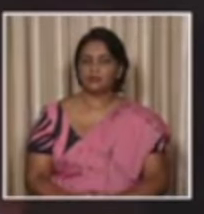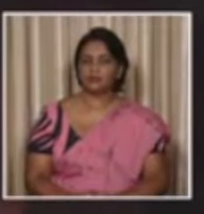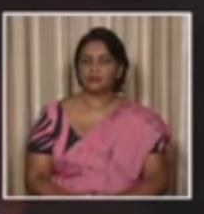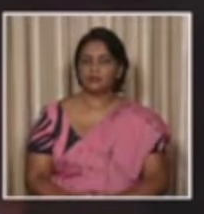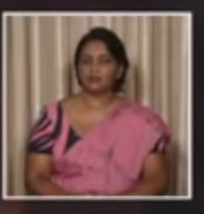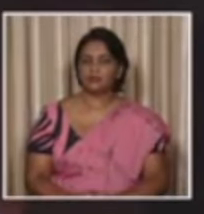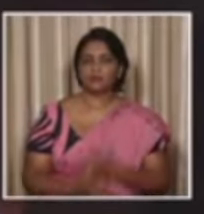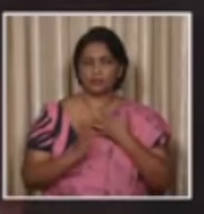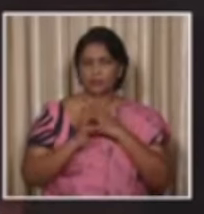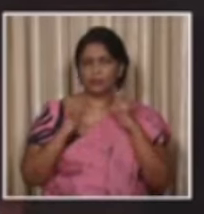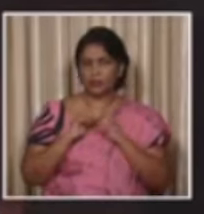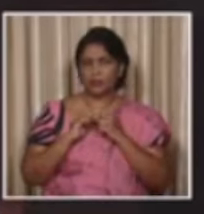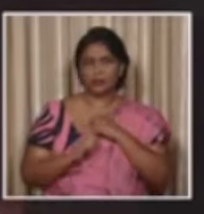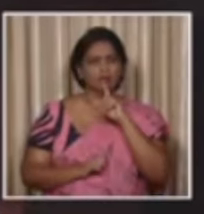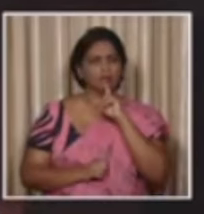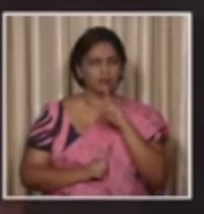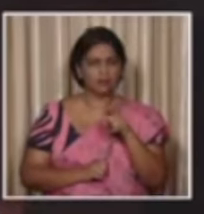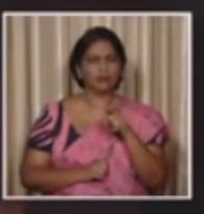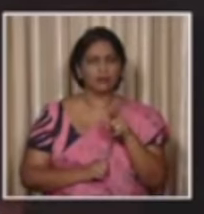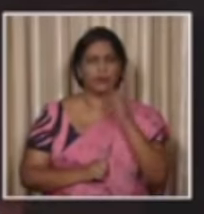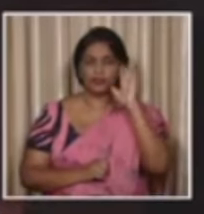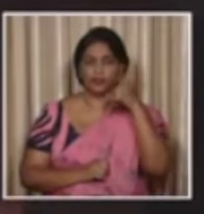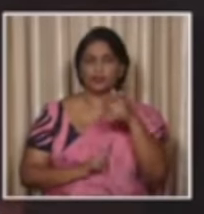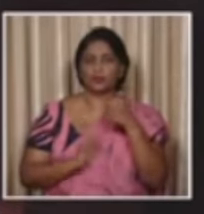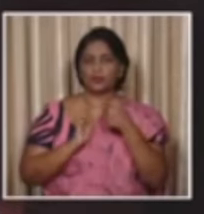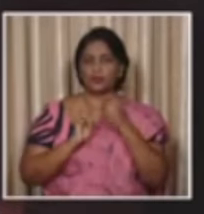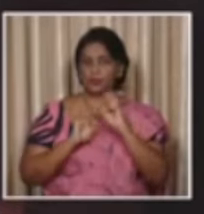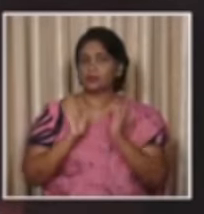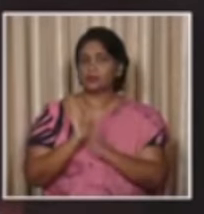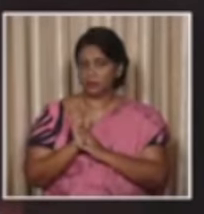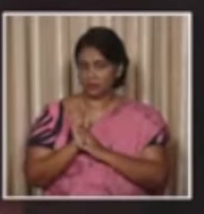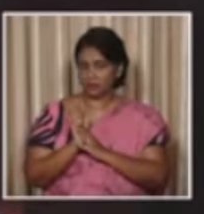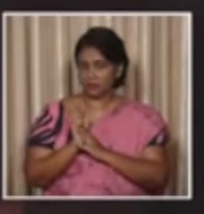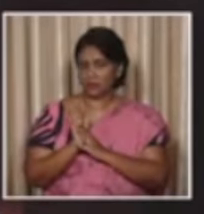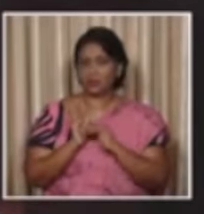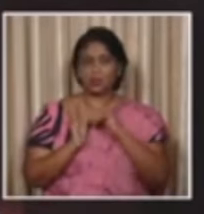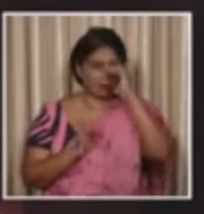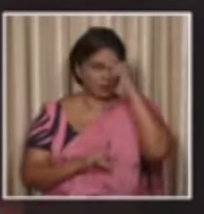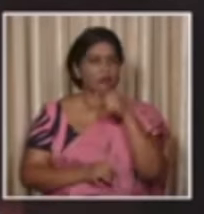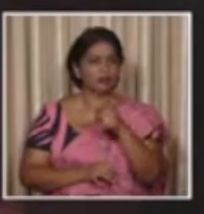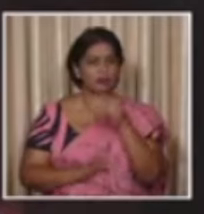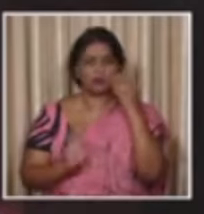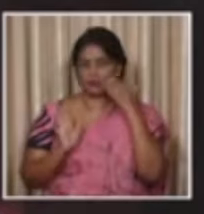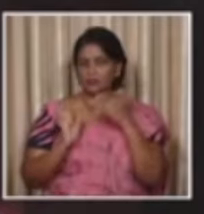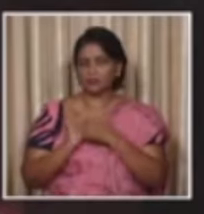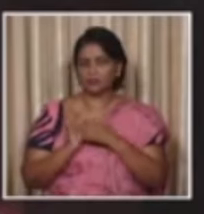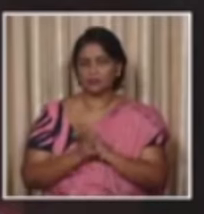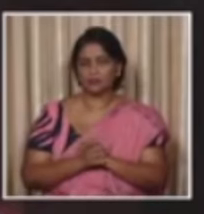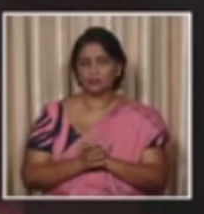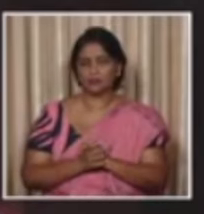මම බරපතල කාරණාවක් ඉදිරිපත් කරන්නට යන්නේ. ඒක විශේෂයෙන්ම ගරු අග්‍රාමාත්‍යතුමාගෙත් සභානායකතුමාගෙත් අවධානය යොමු